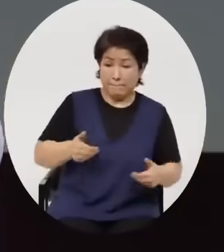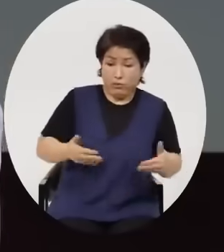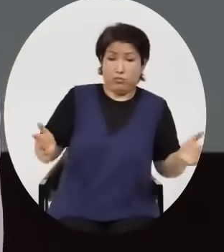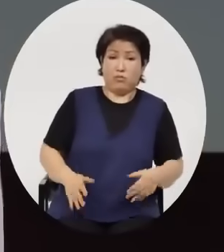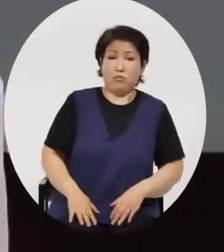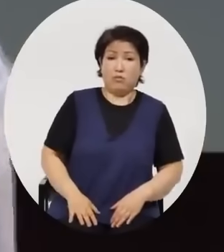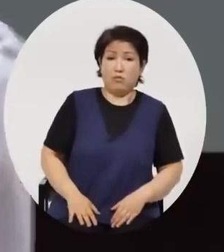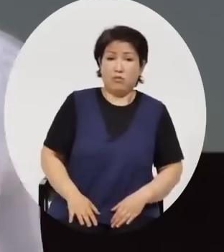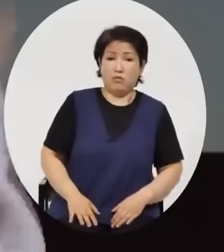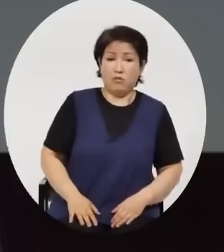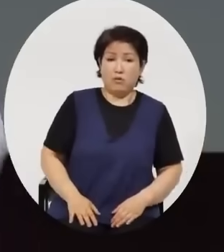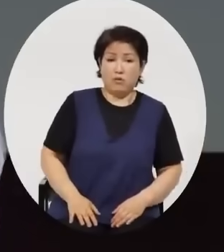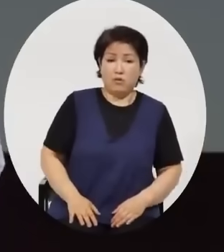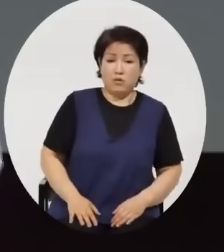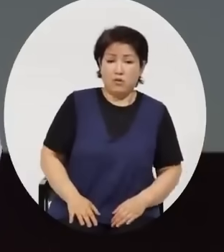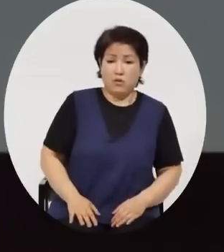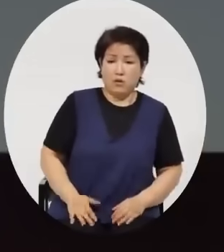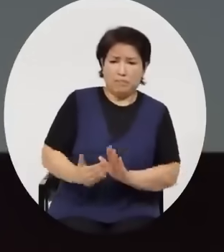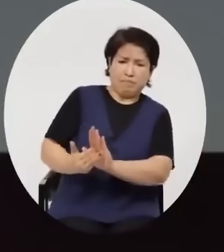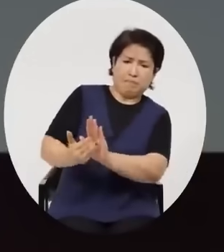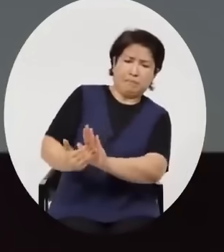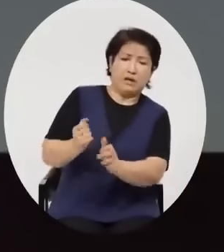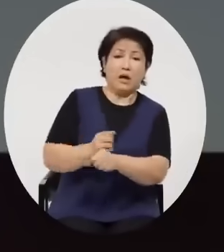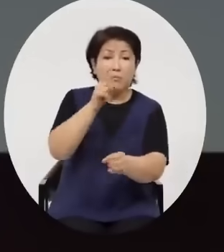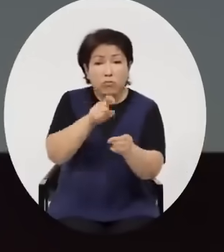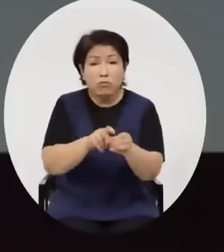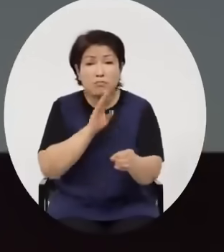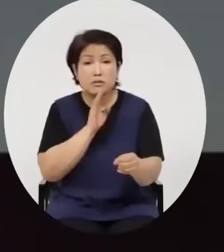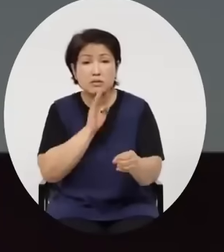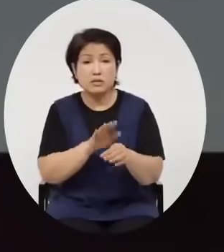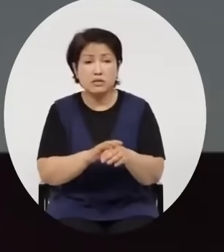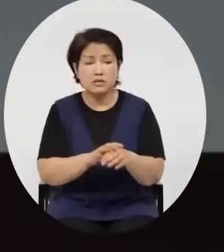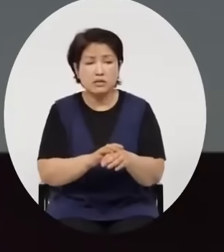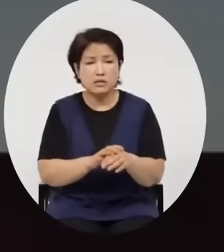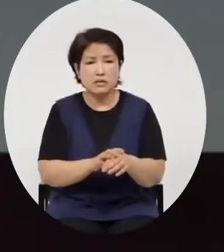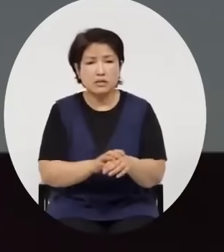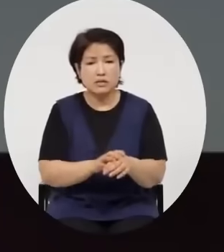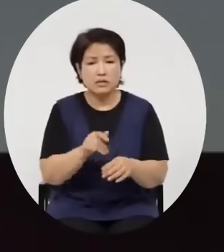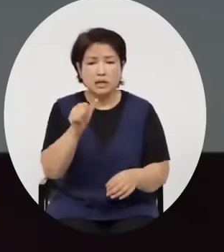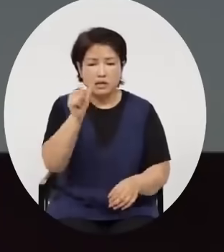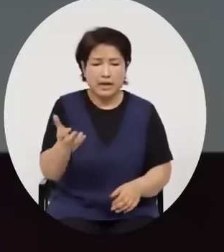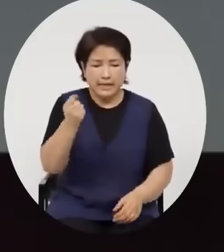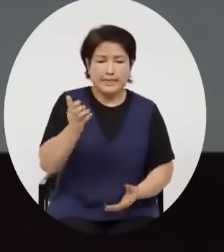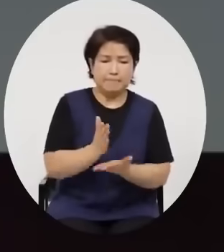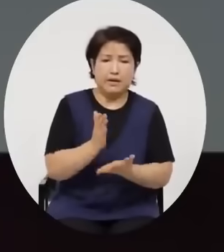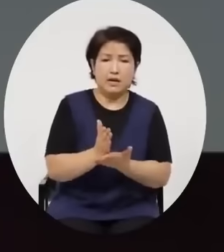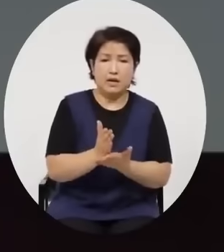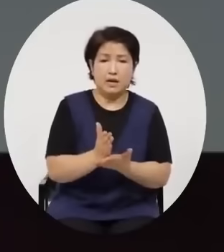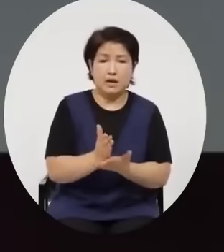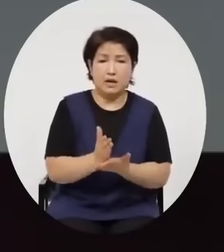아니라, 그걸 지금 안 가지는 걸 목적으로 하고 있다니까? 그걸 안 하는 걸 목적으로.